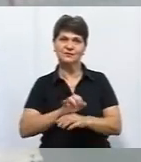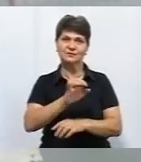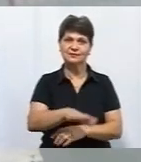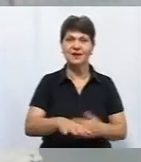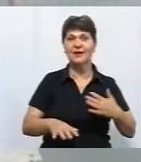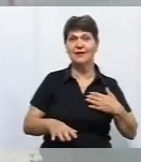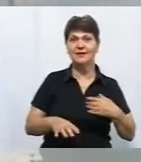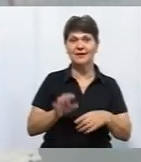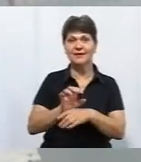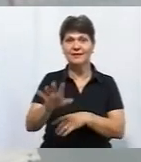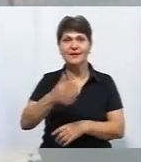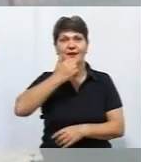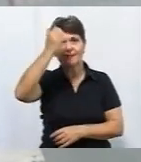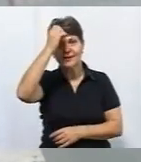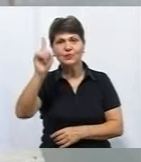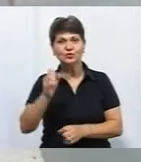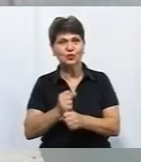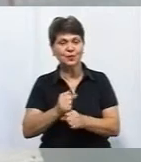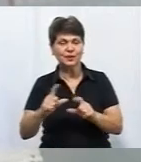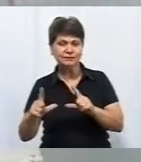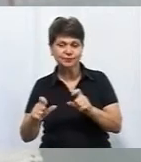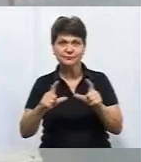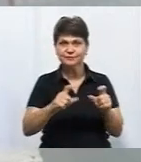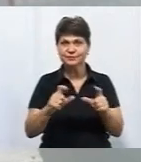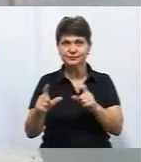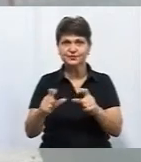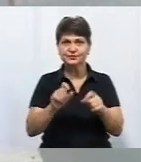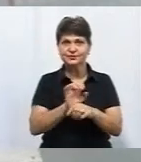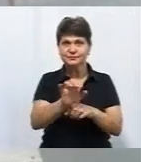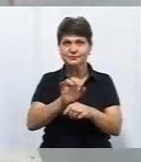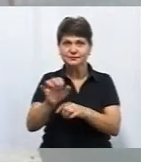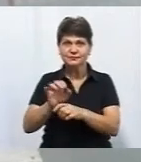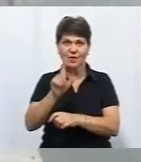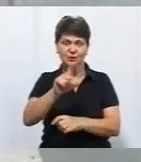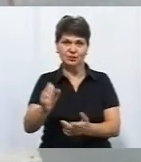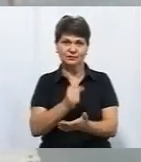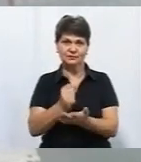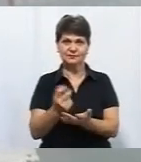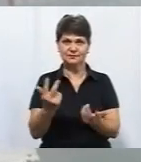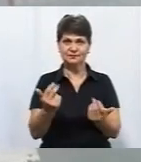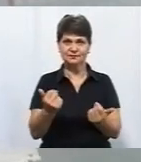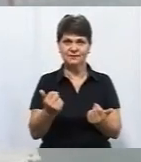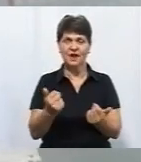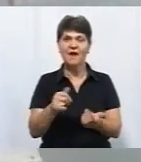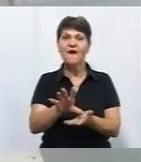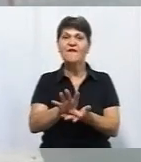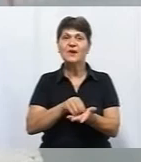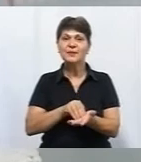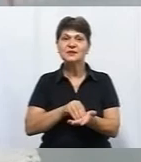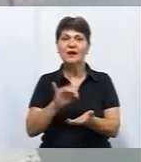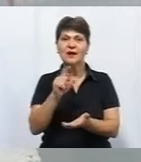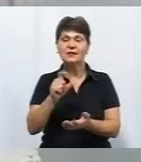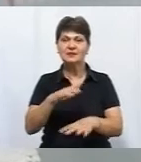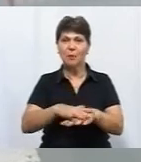надсилав. Дякую, що робите скрін. Ми робили скріни, потім робили виписку з банку, що дійсно ці